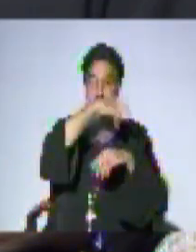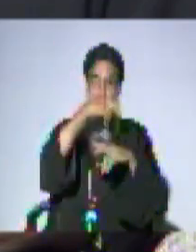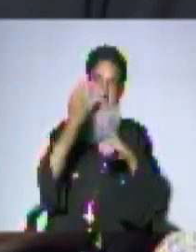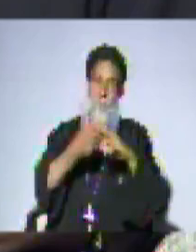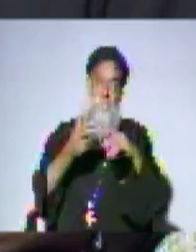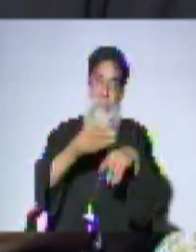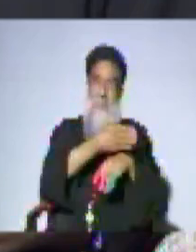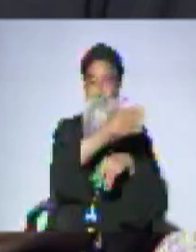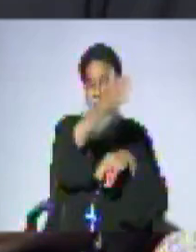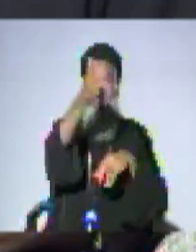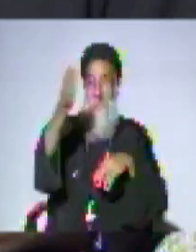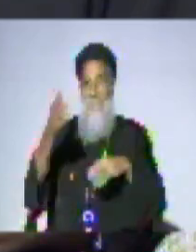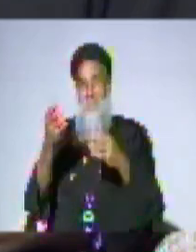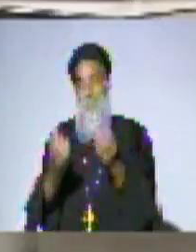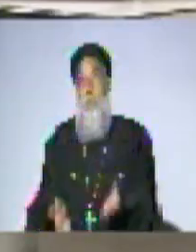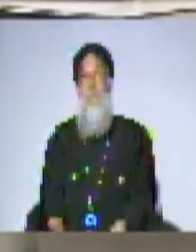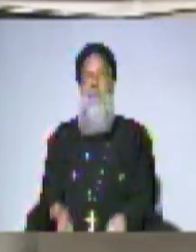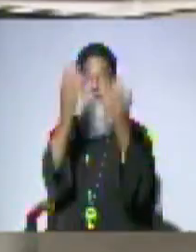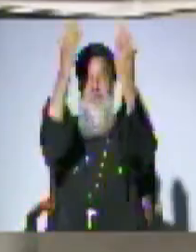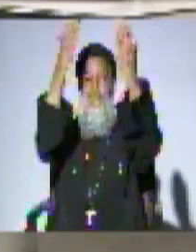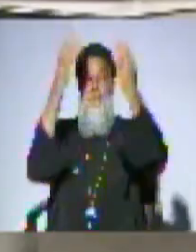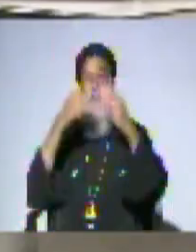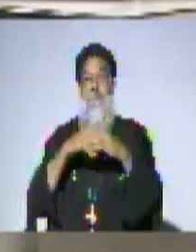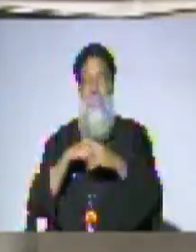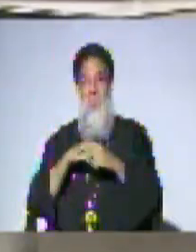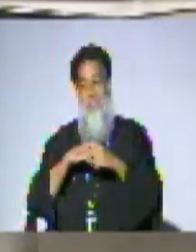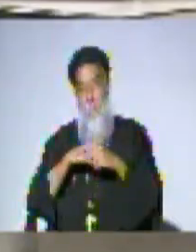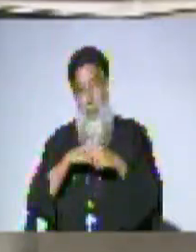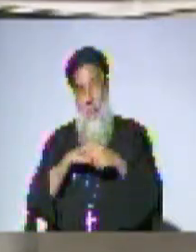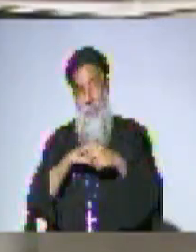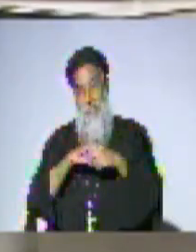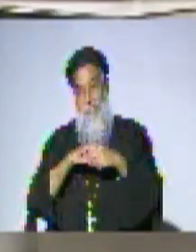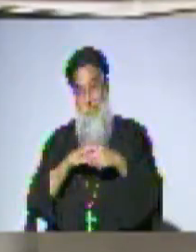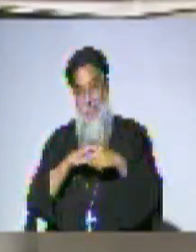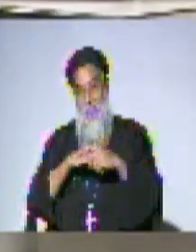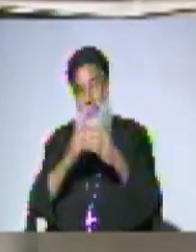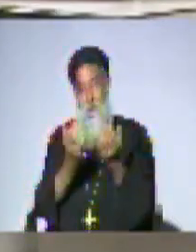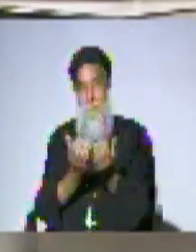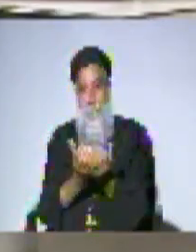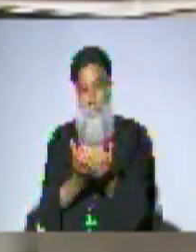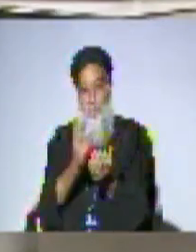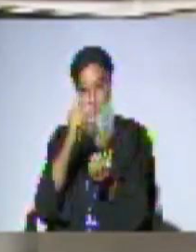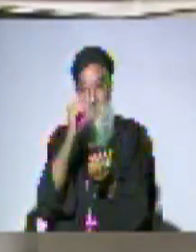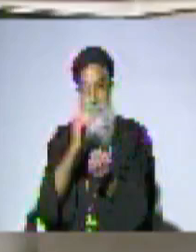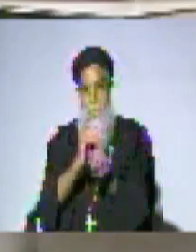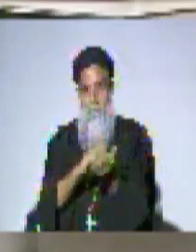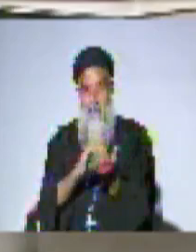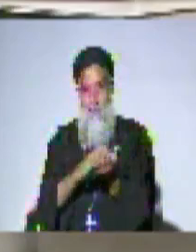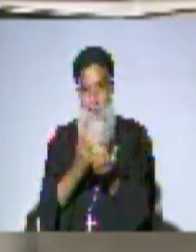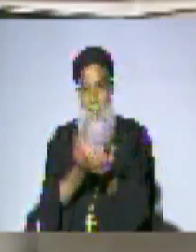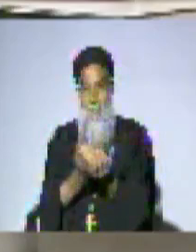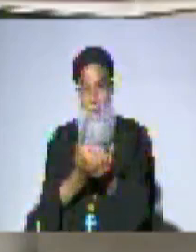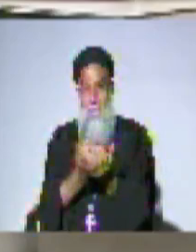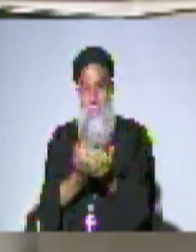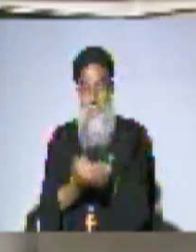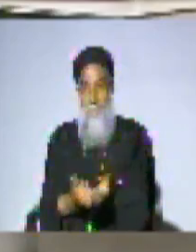الصرف بتاعتهم هياخدوها. هي الايد اللي قدمت الذبيحة المية بقى بتاخد بركة من